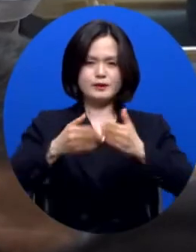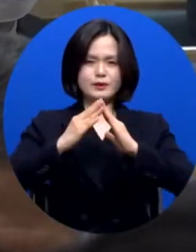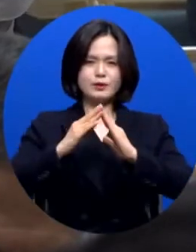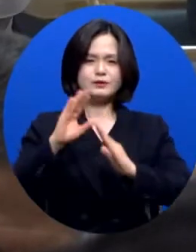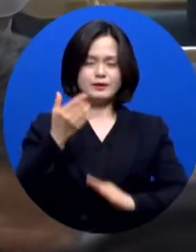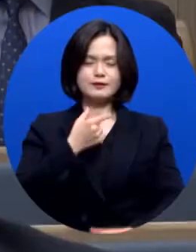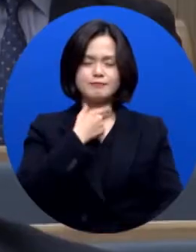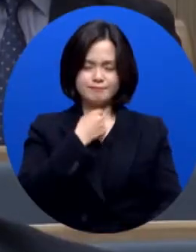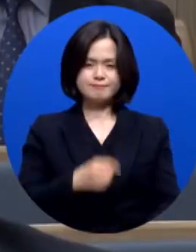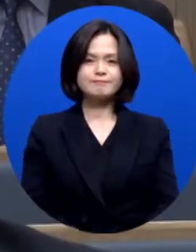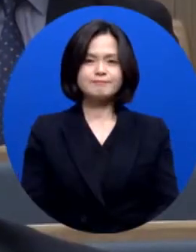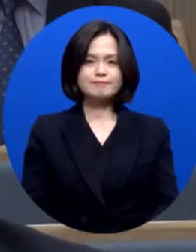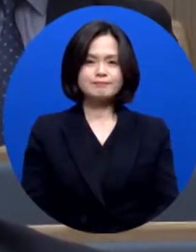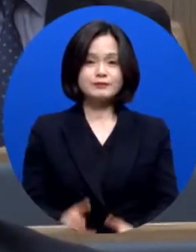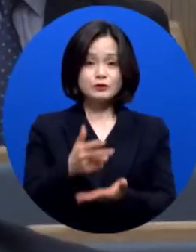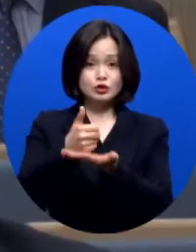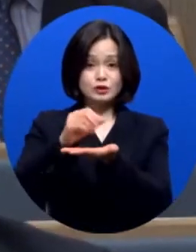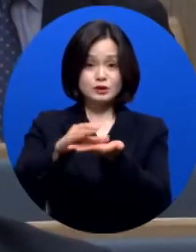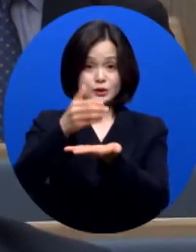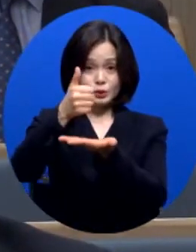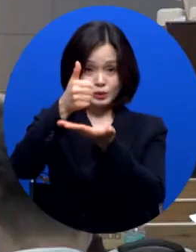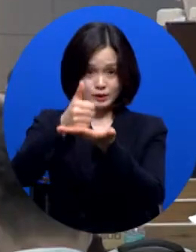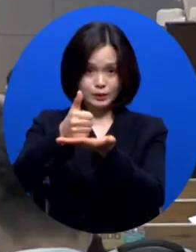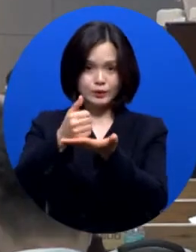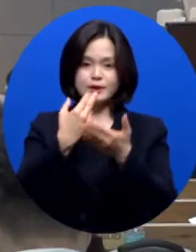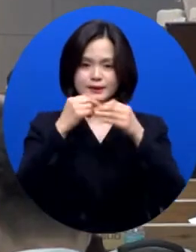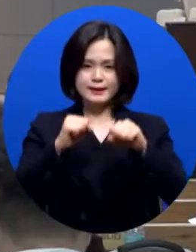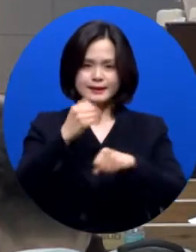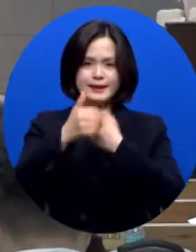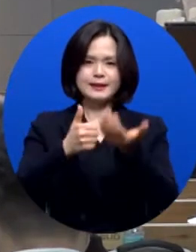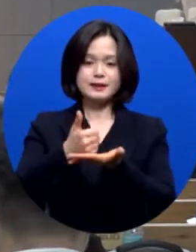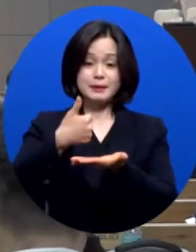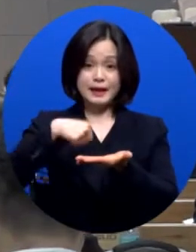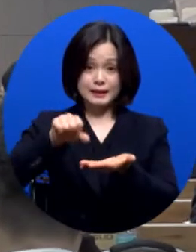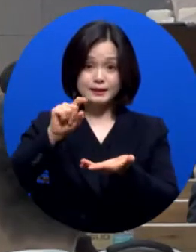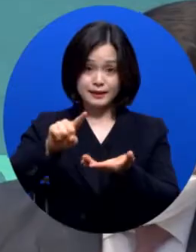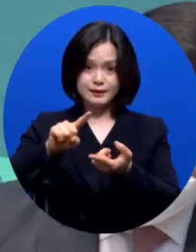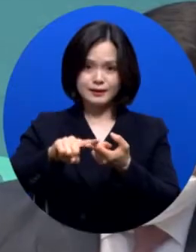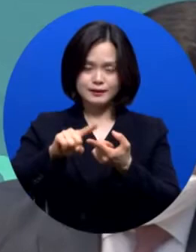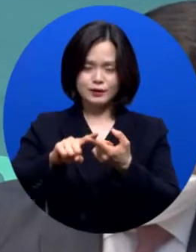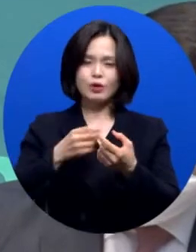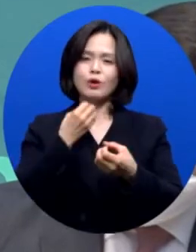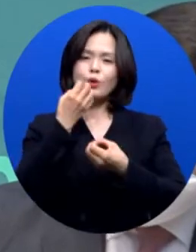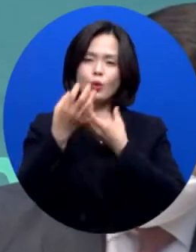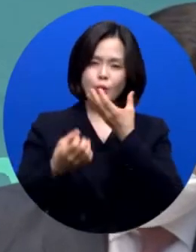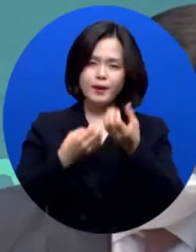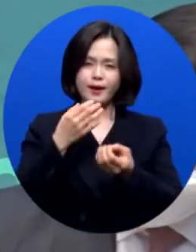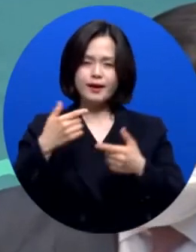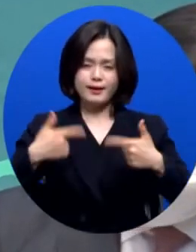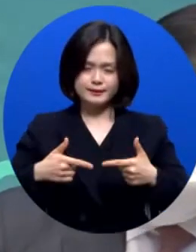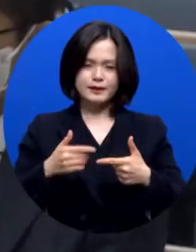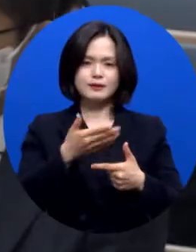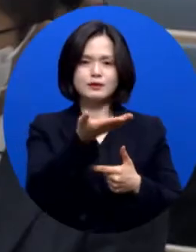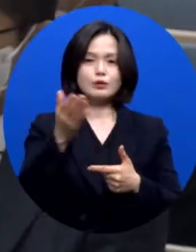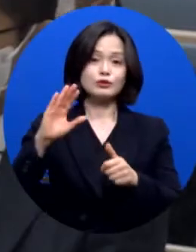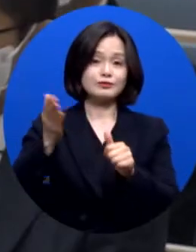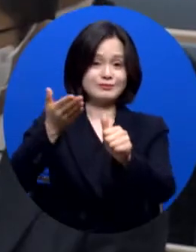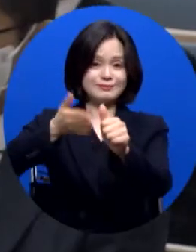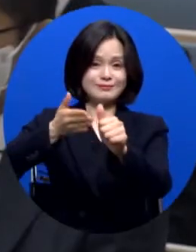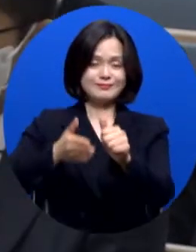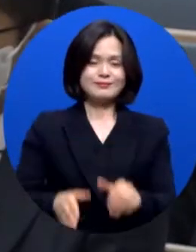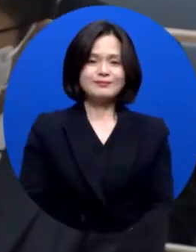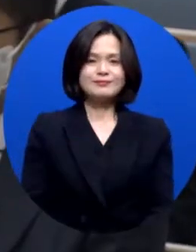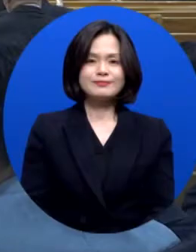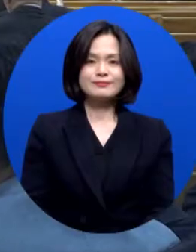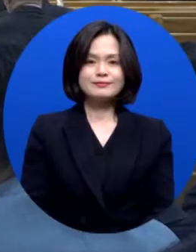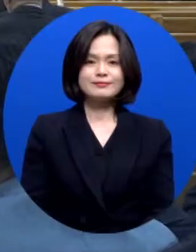이를 위해 주는 그리스도시요 살아계신 하나님의 아들이심을 목회 속에서 늘 고백하는 목회자가 되자 고 당부했습니다